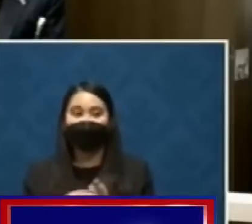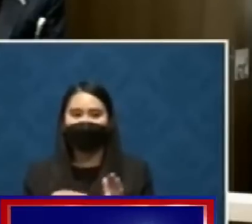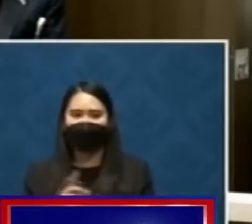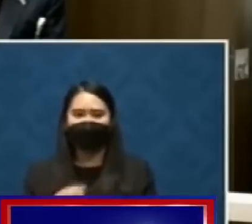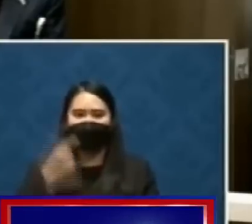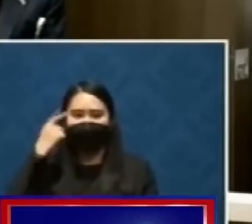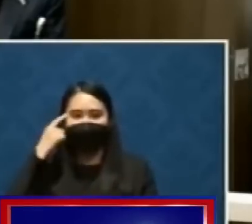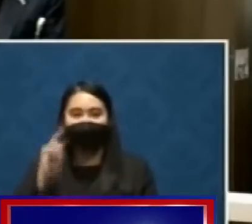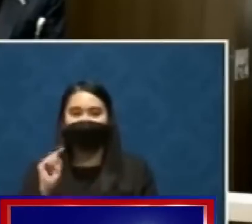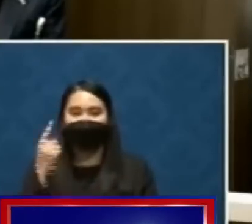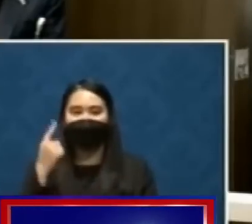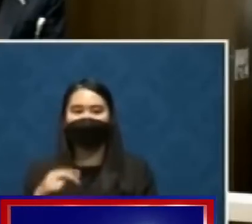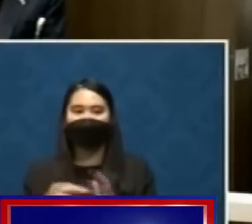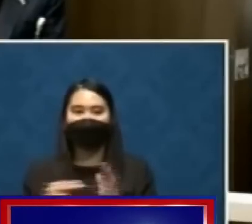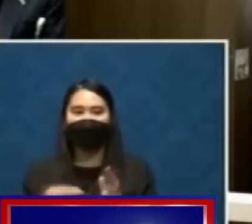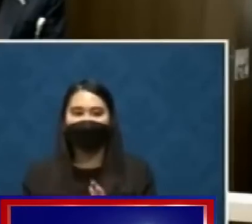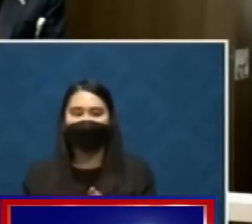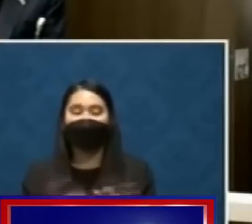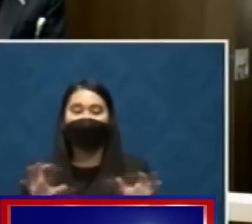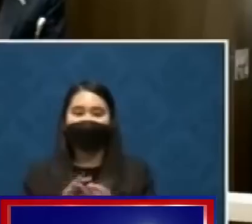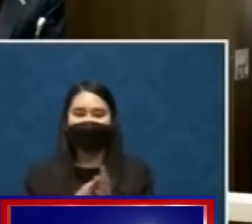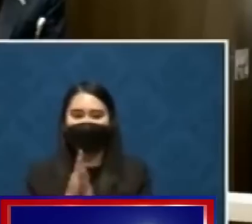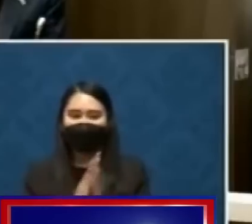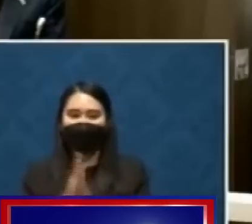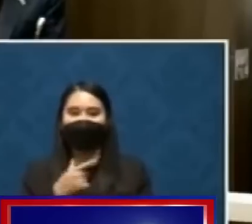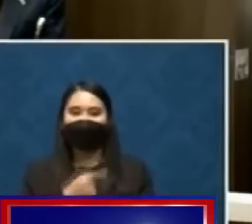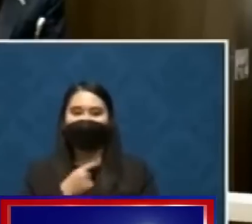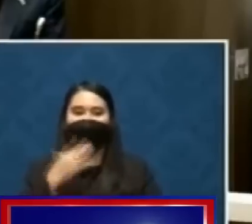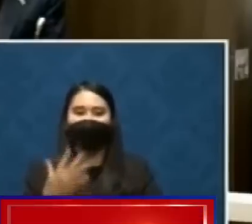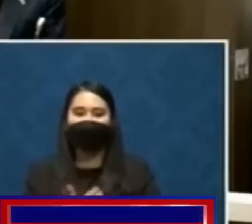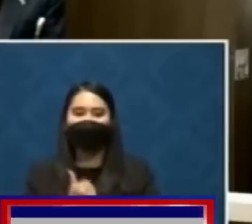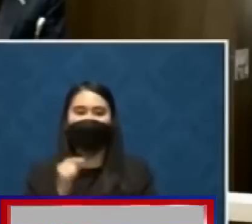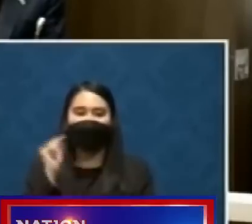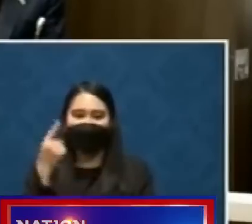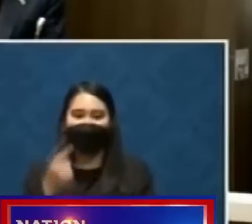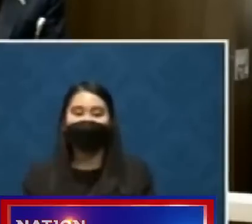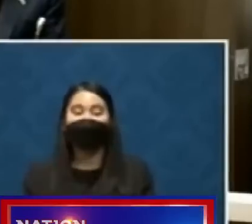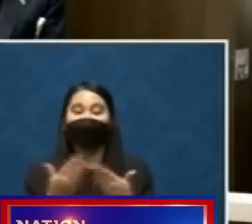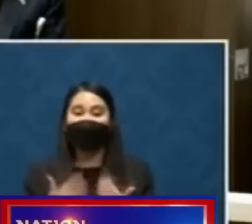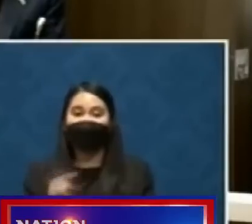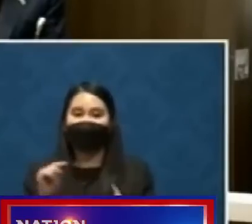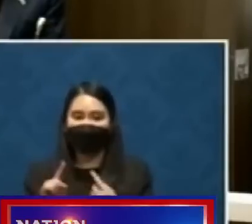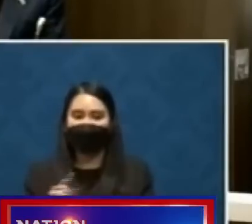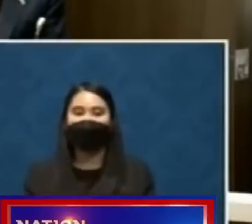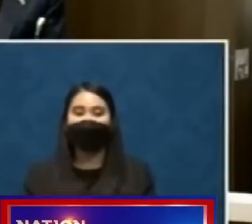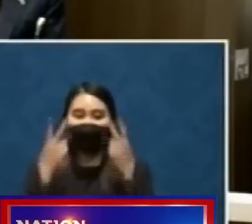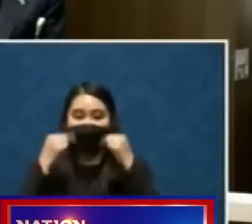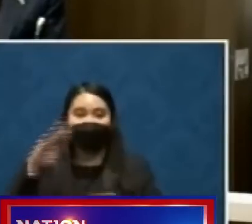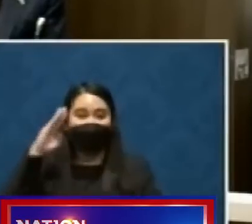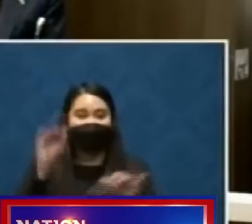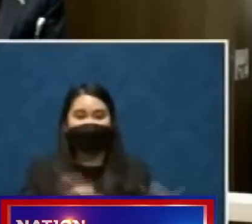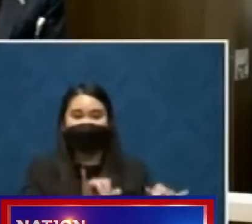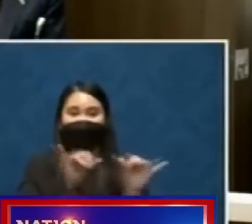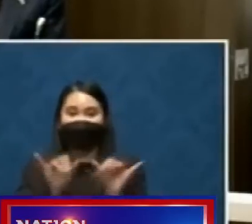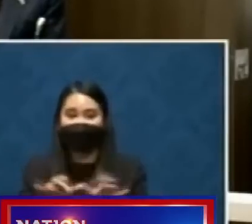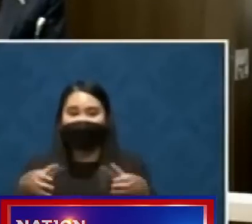ใหม่พร้อมอยู่เพื่อสนองความทะเยอทะยานทางการเมืองครั้งใหม่ของตนเองและการที่พลเอกประยุทธ์ย้ายเข้าไปอา